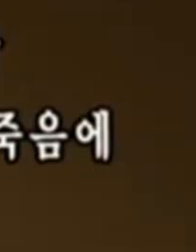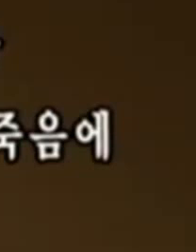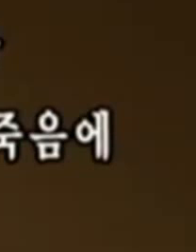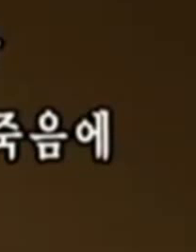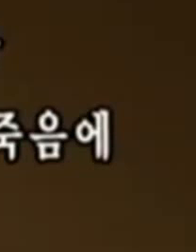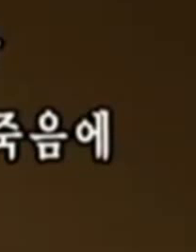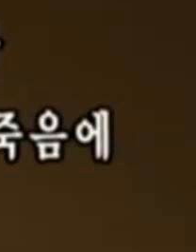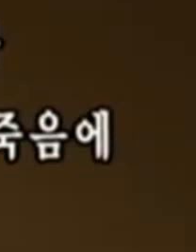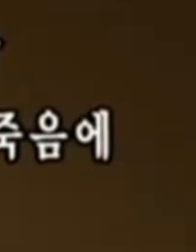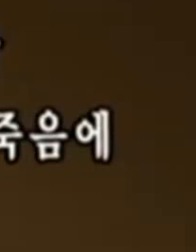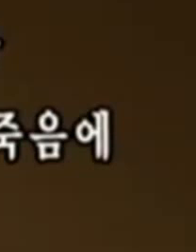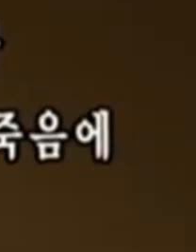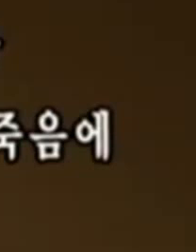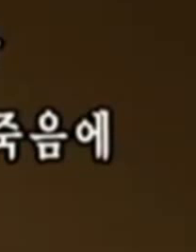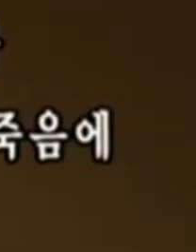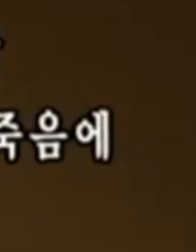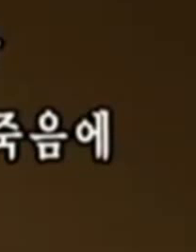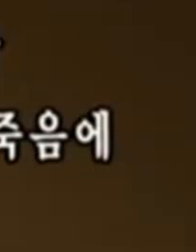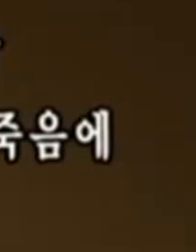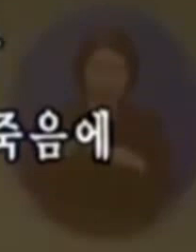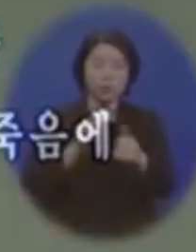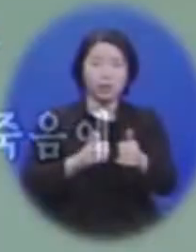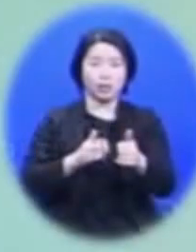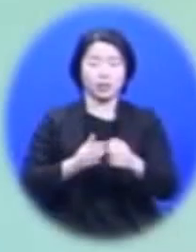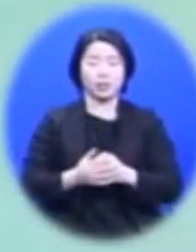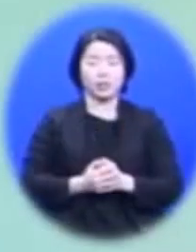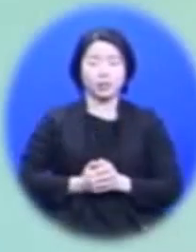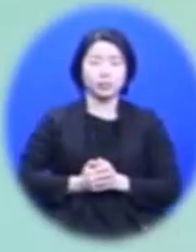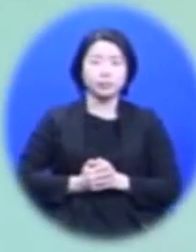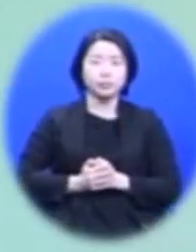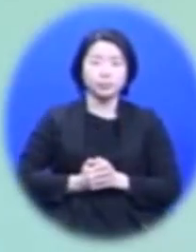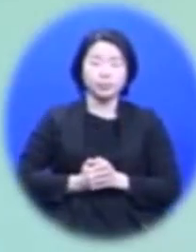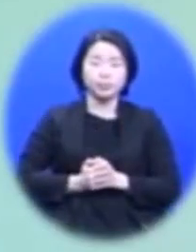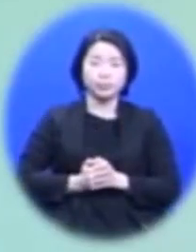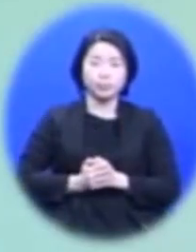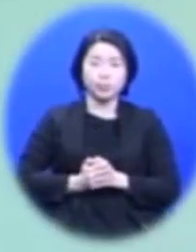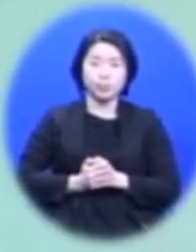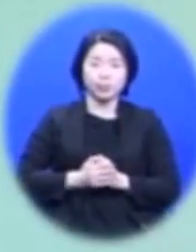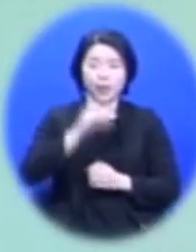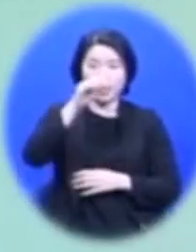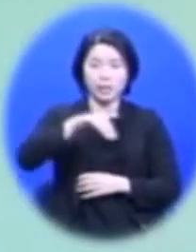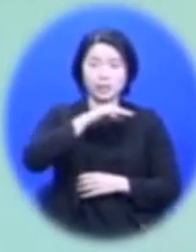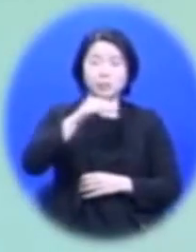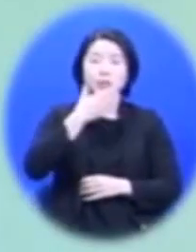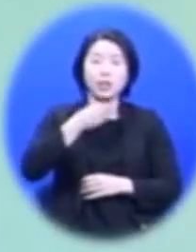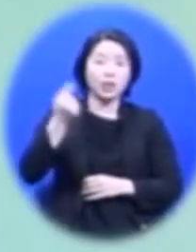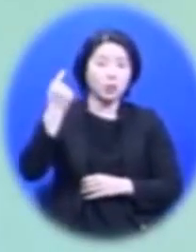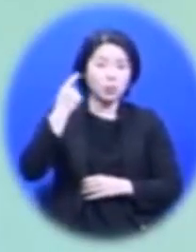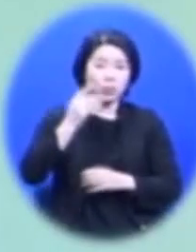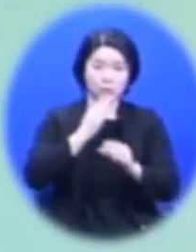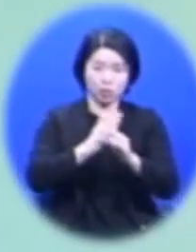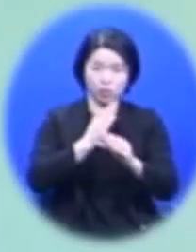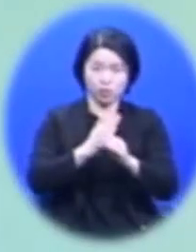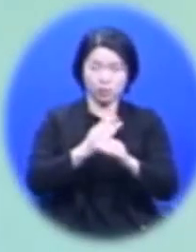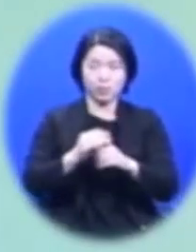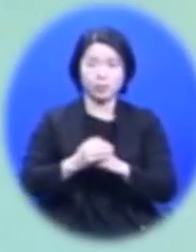그러나 죽음에 이르지 않는 죄도 있습니다. 자, 십자가 복음의 핵심은